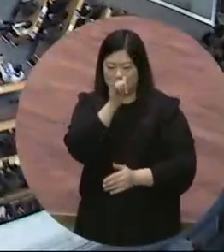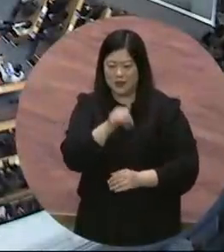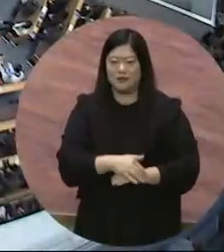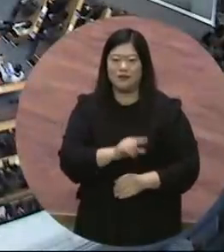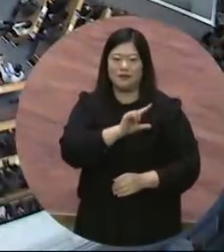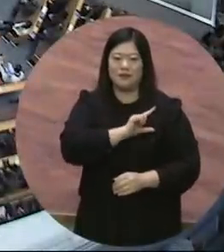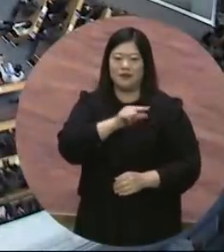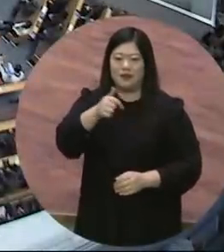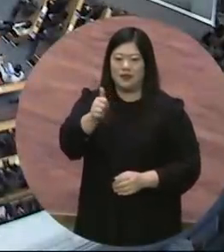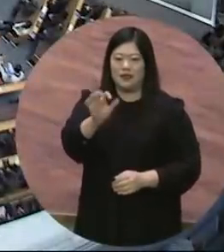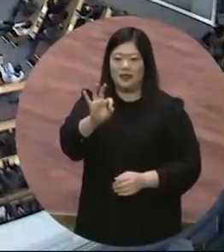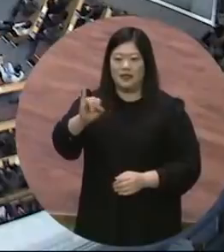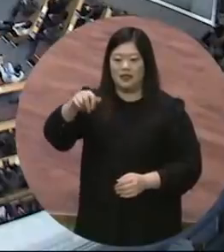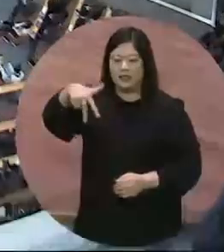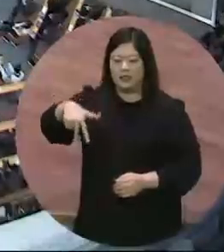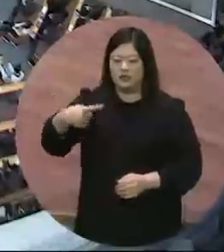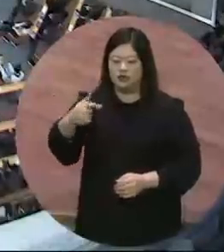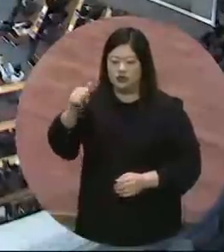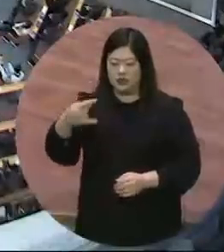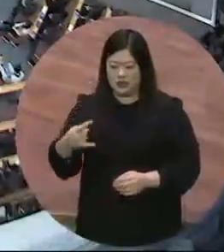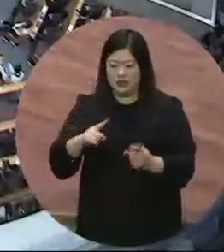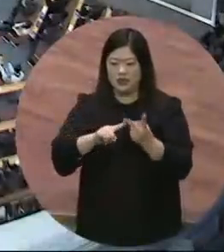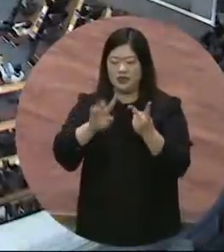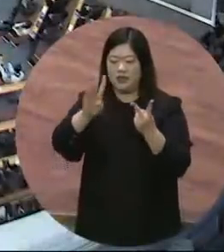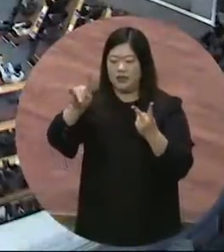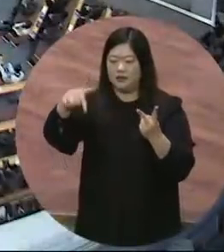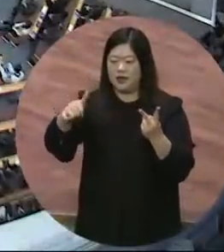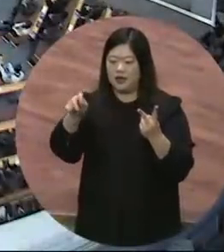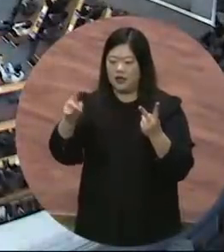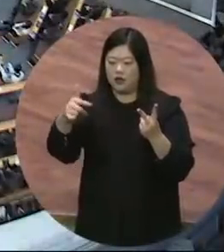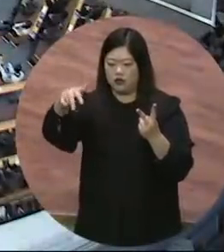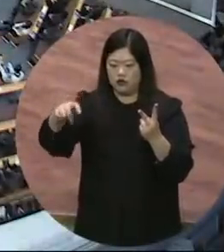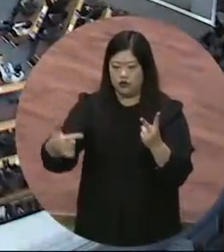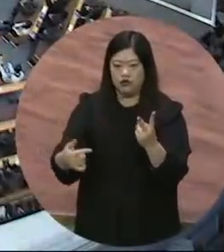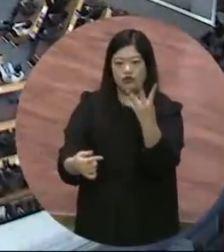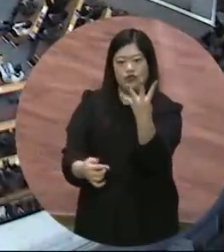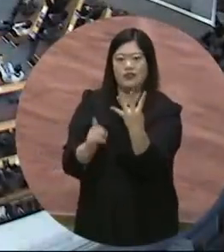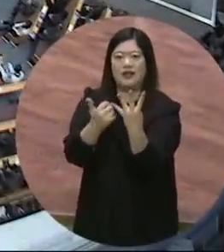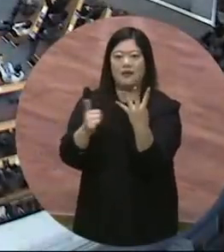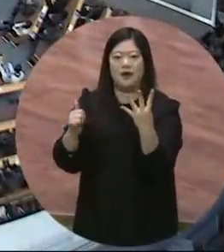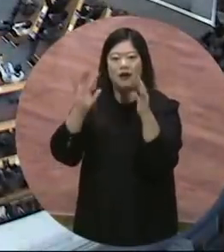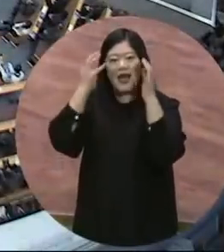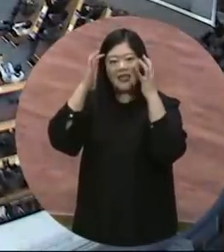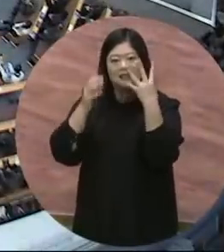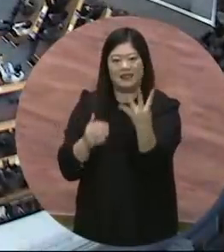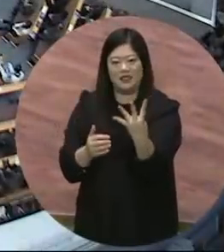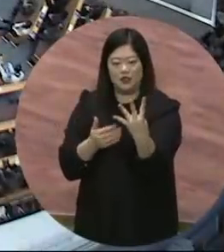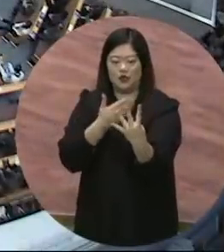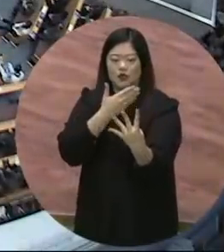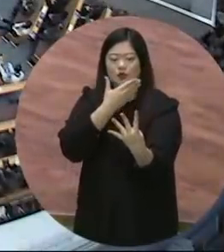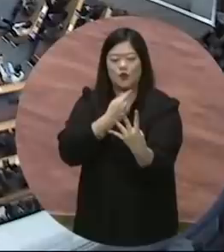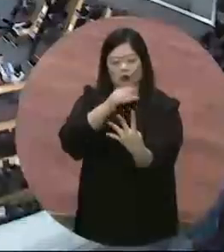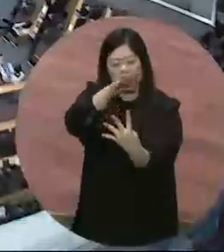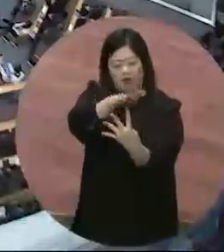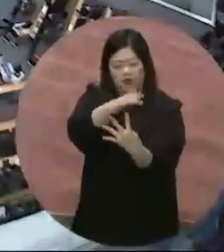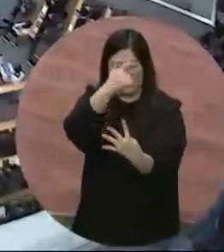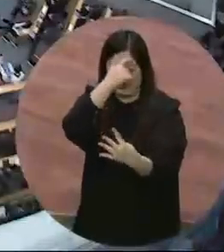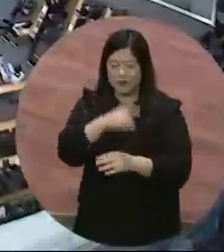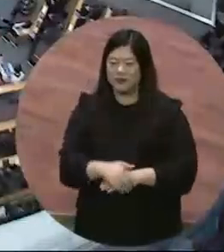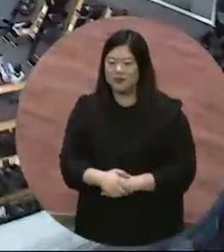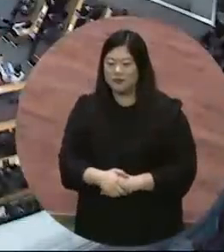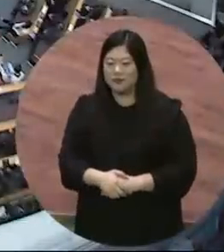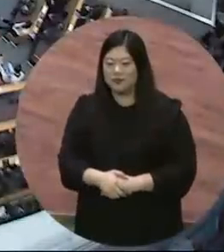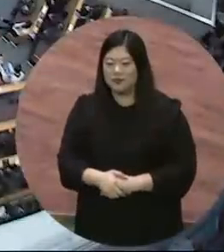김시율, 이준희, 박현준입니다. 담임 목사님께서 렘넌트들 위해 축복기도 해주시겠습니다.